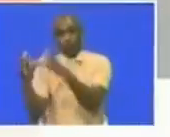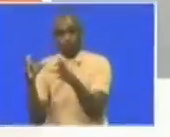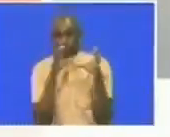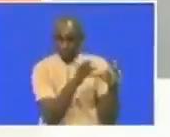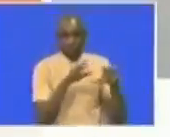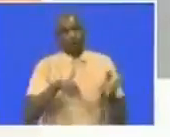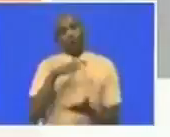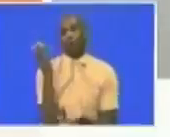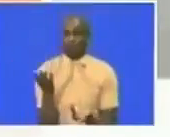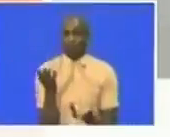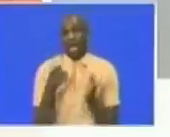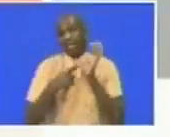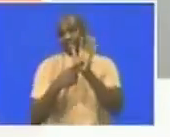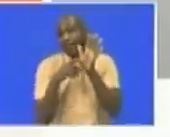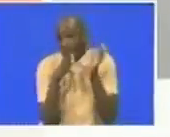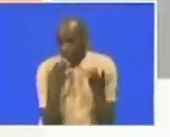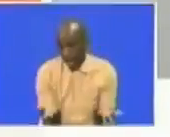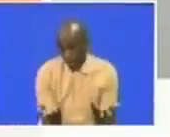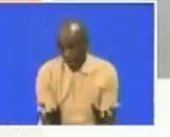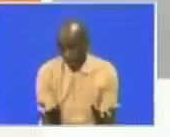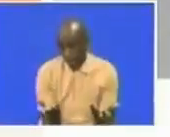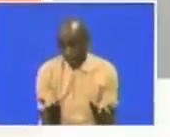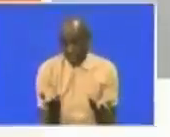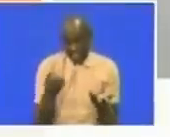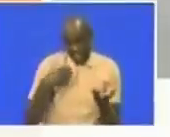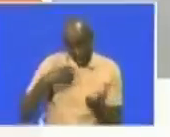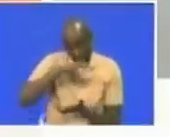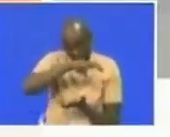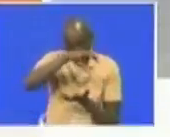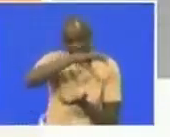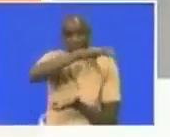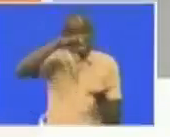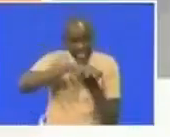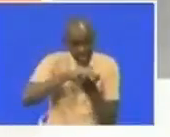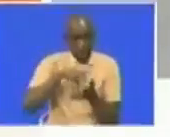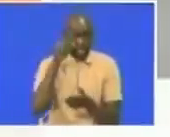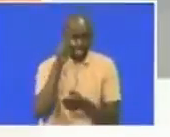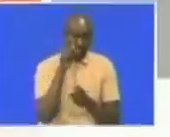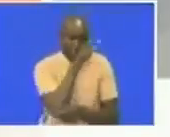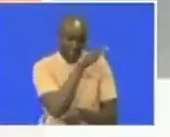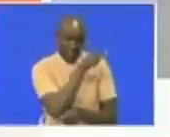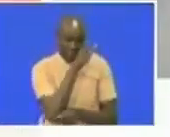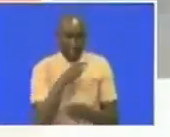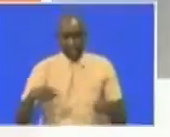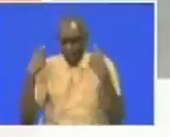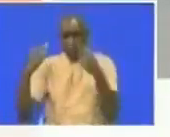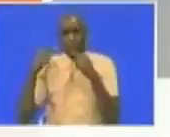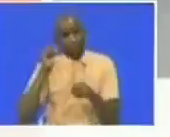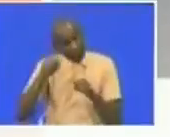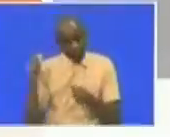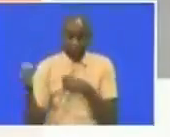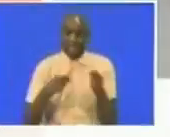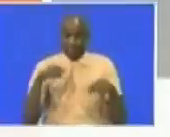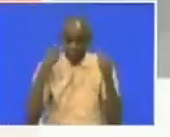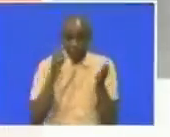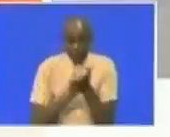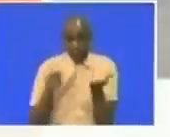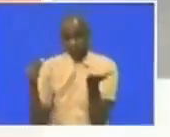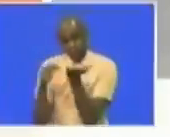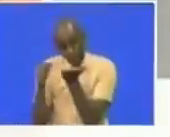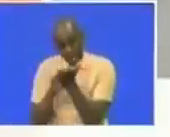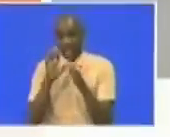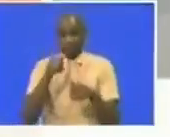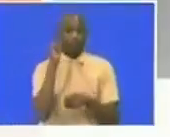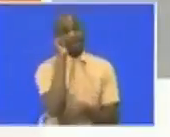au zaidi. Mfano katika sentensi, kisiwa kinachozozaniwa cha Migingo kinaweza kuleta mgogoro wa